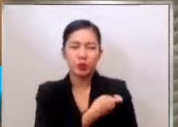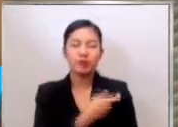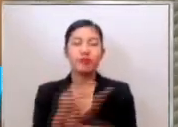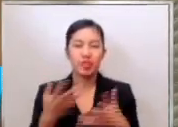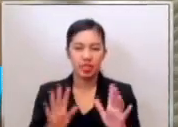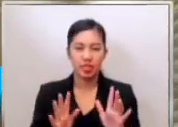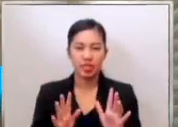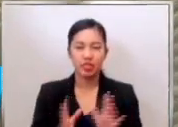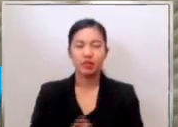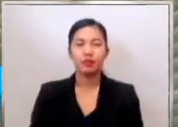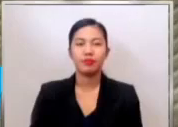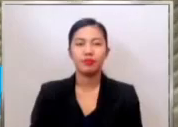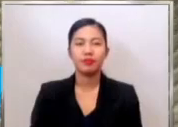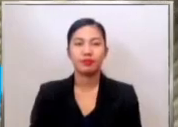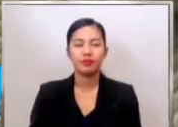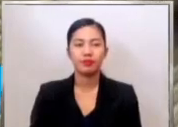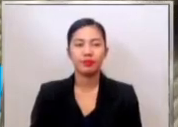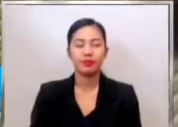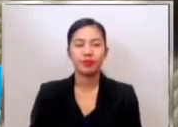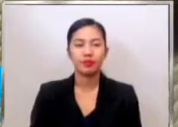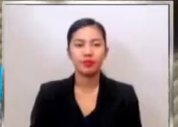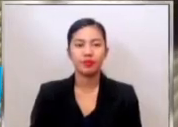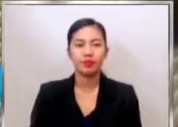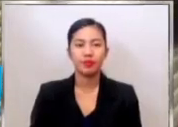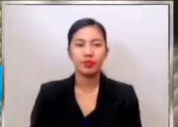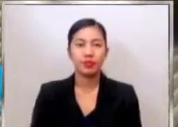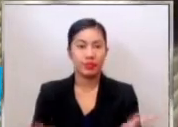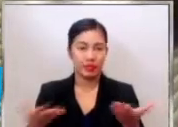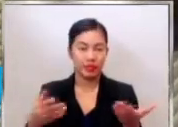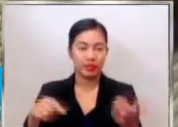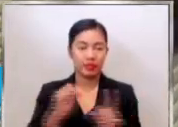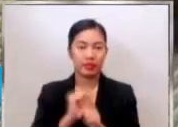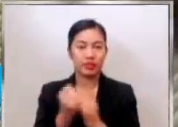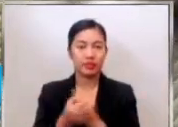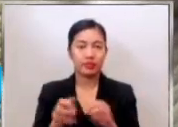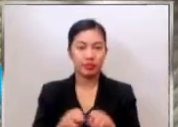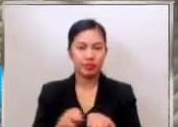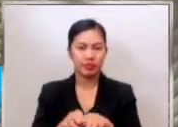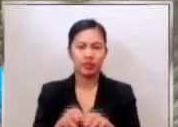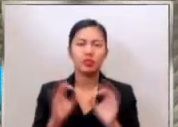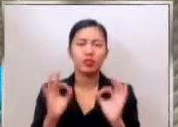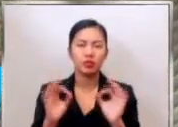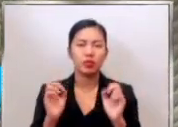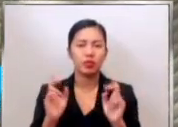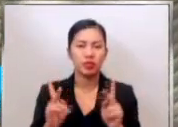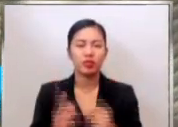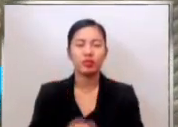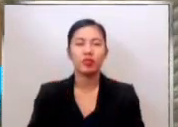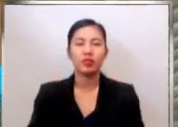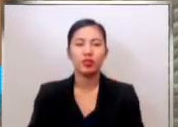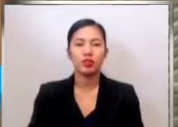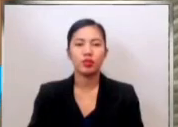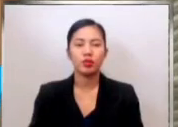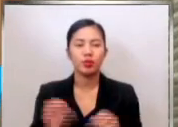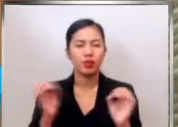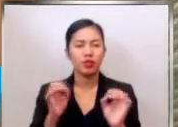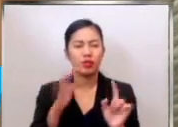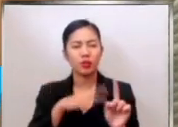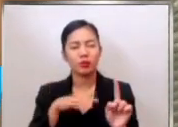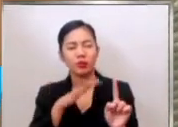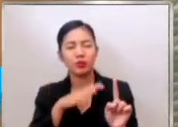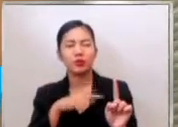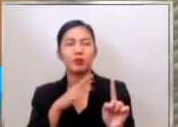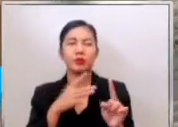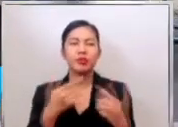Kaya overall, ang sitwasyon dito sa Marikina, maayos naman. Wala naman tayong mga namamonitor pa na mga sumama